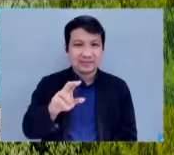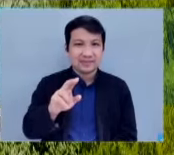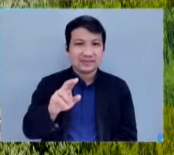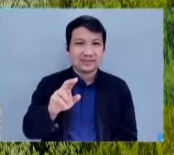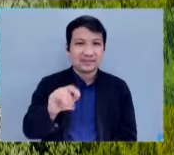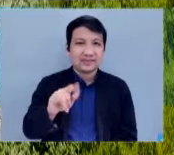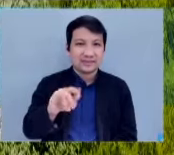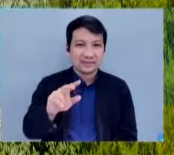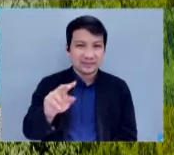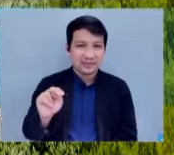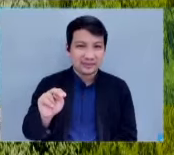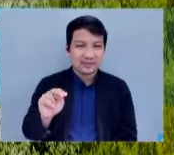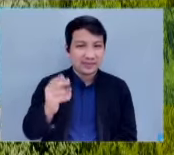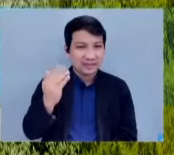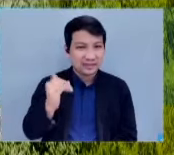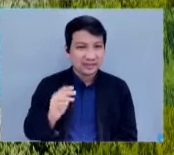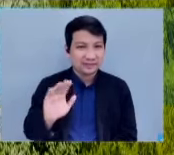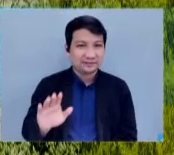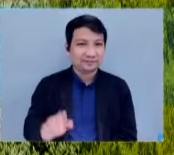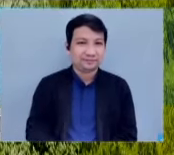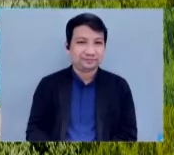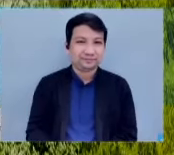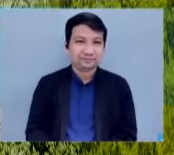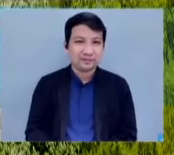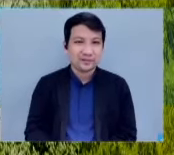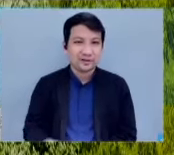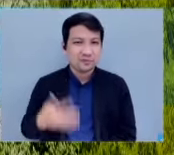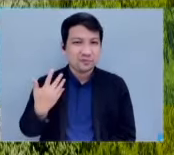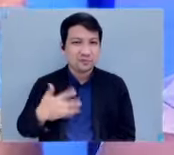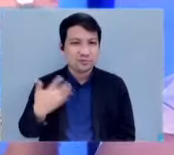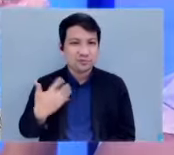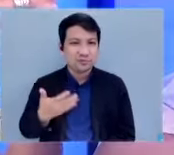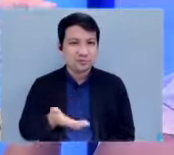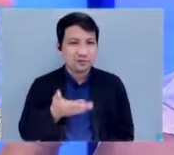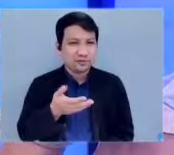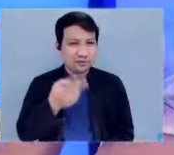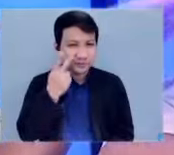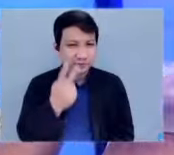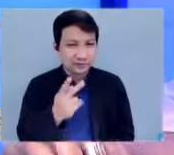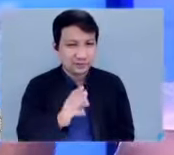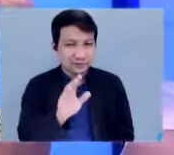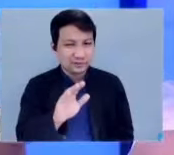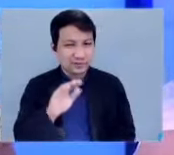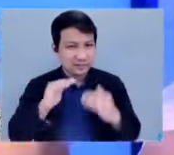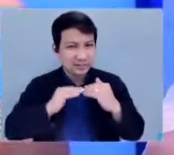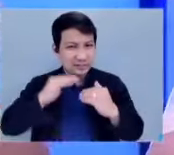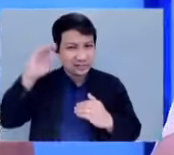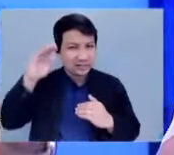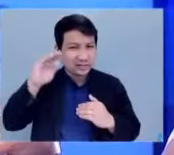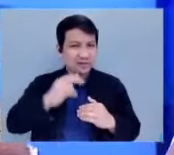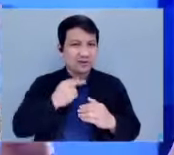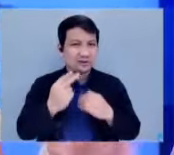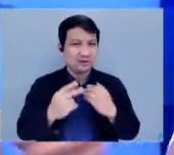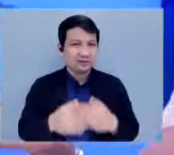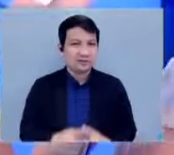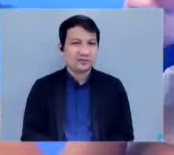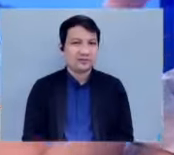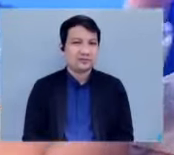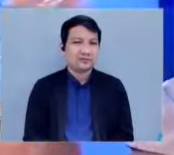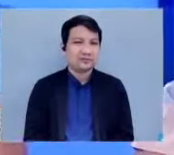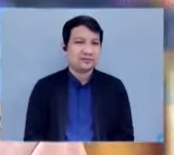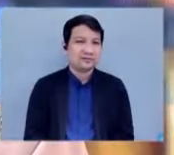talagang ako na na wow talaga ako dahil Napansin ko agad yung range mo i-play mo nga yung pinakamababang note